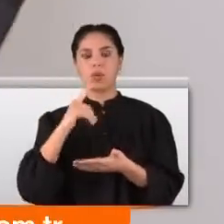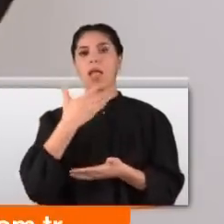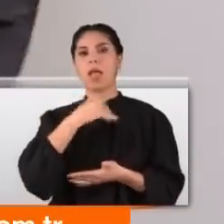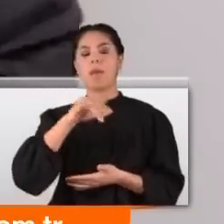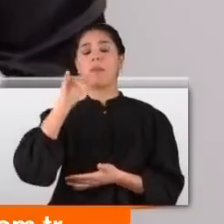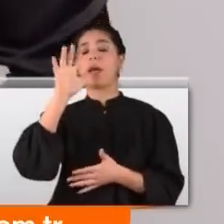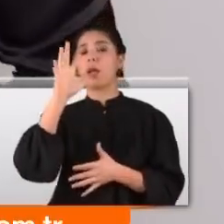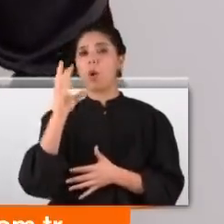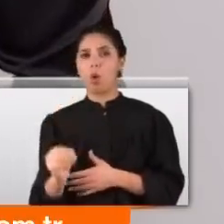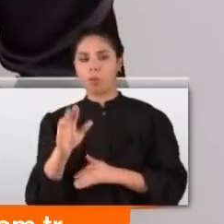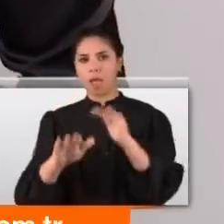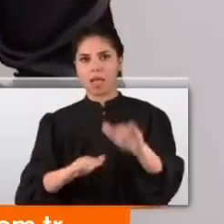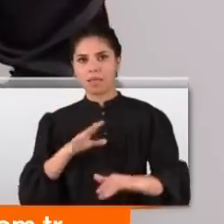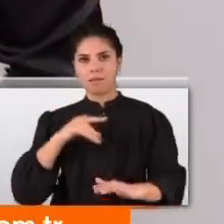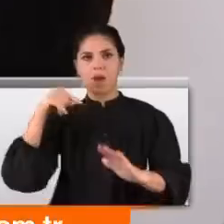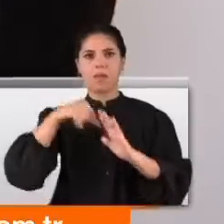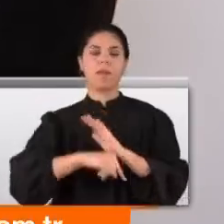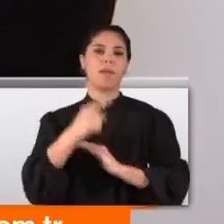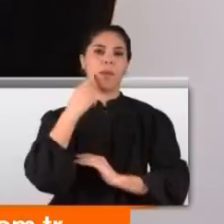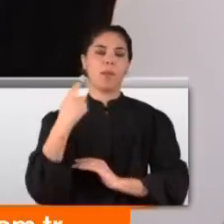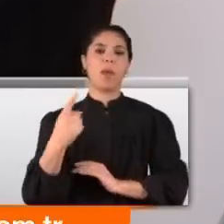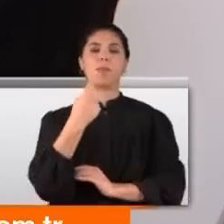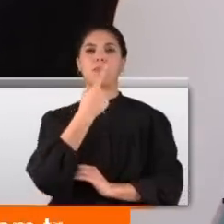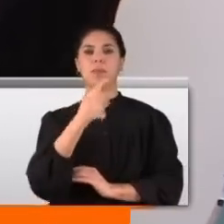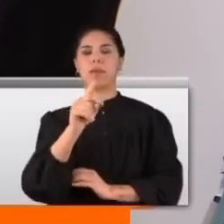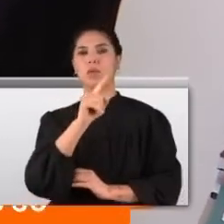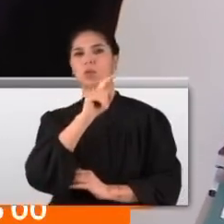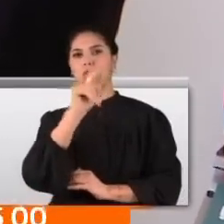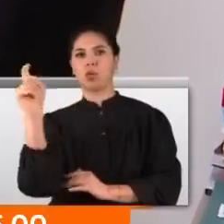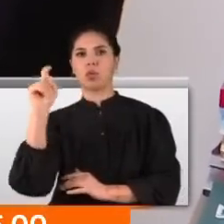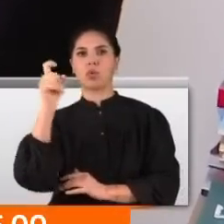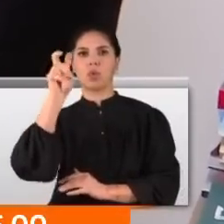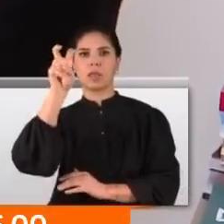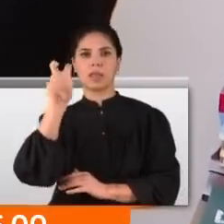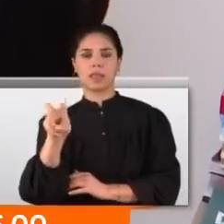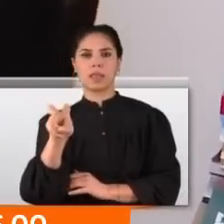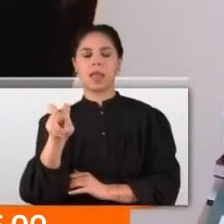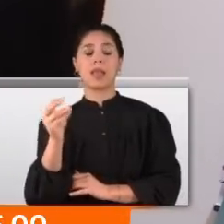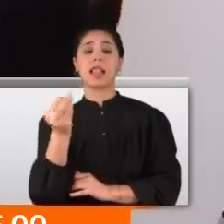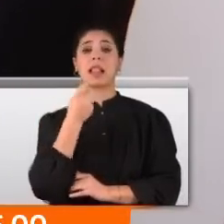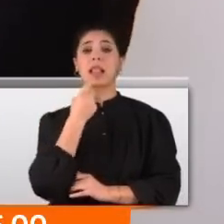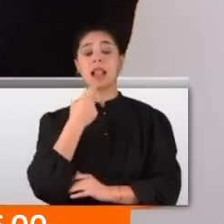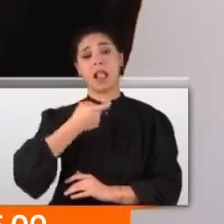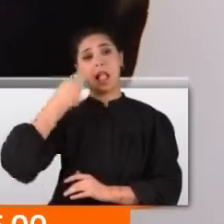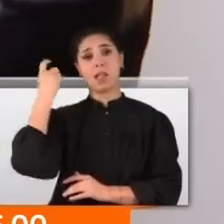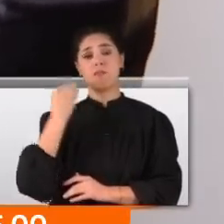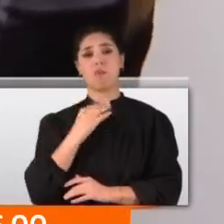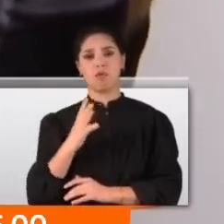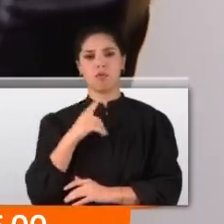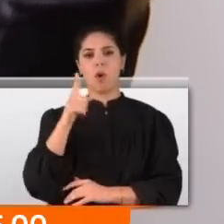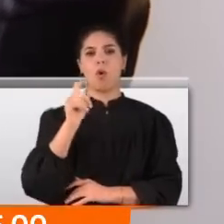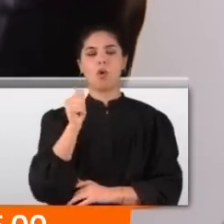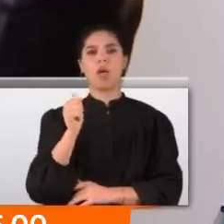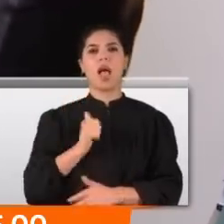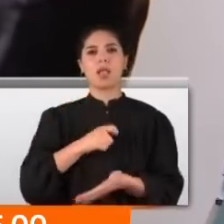olmanın adımları var. İşte detaylar. 1900 diyelim ki 98'den bir borcunuz var. O günkü asgari ücretten